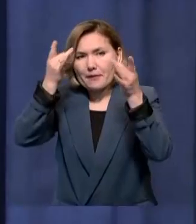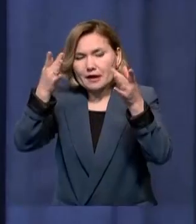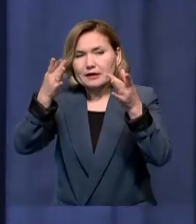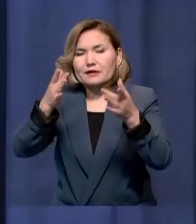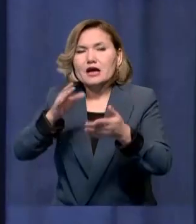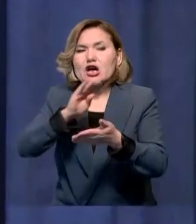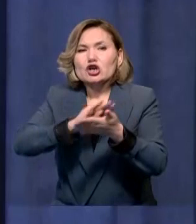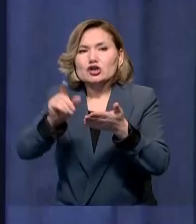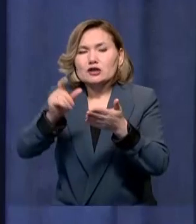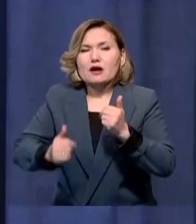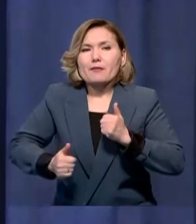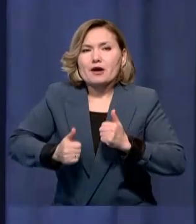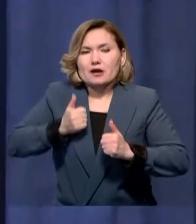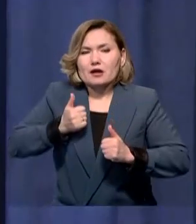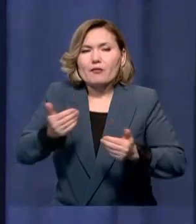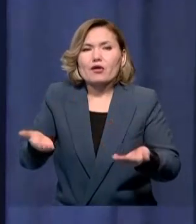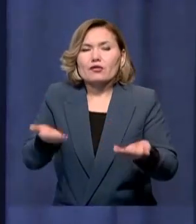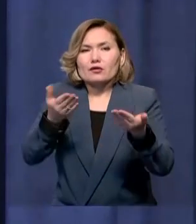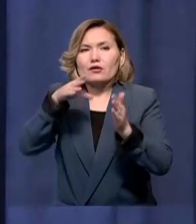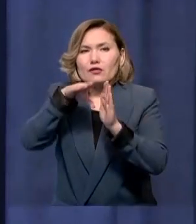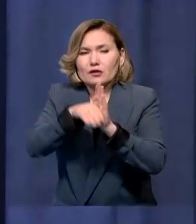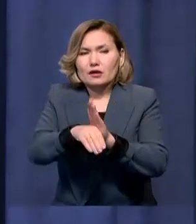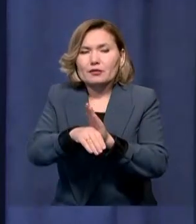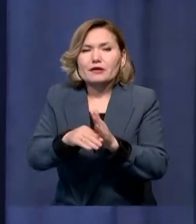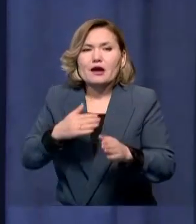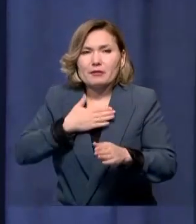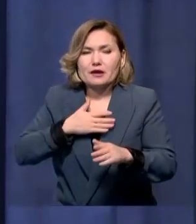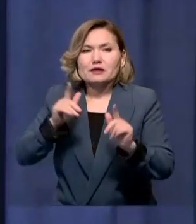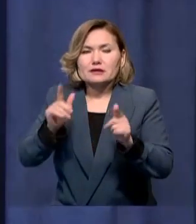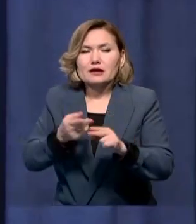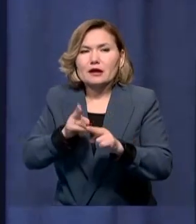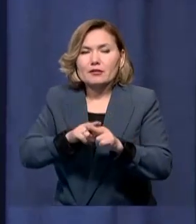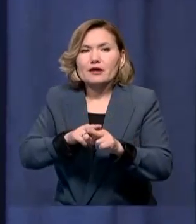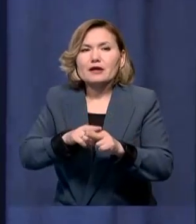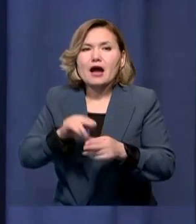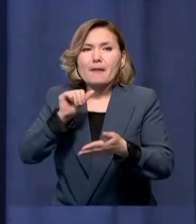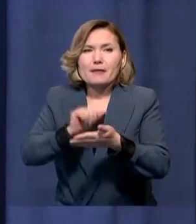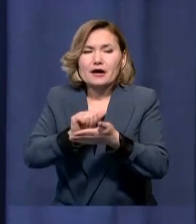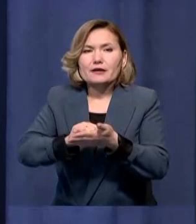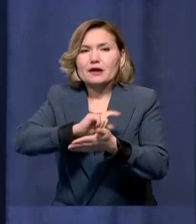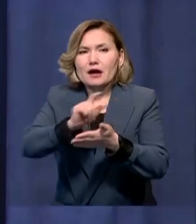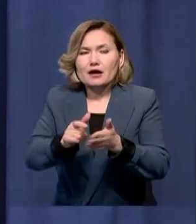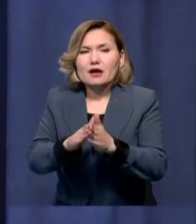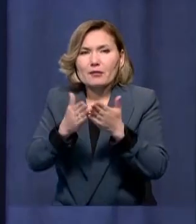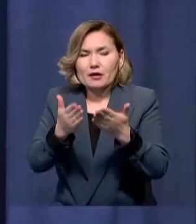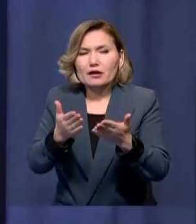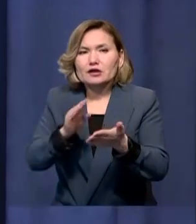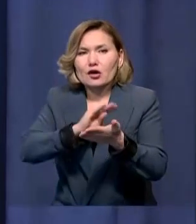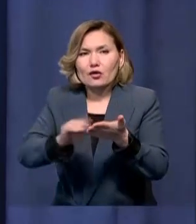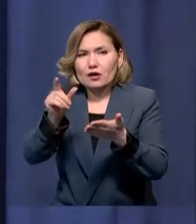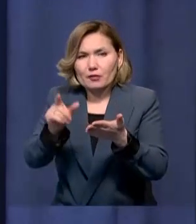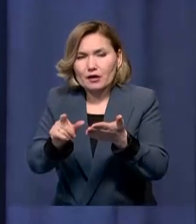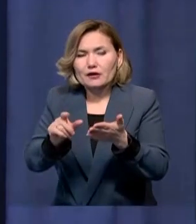мәртебесін енгізу туралы ұсынысты толық қолдаймын. Сонымен бірге баспа мен әдеби редактор туралы да